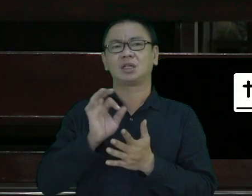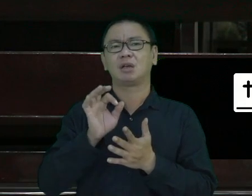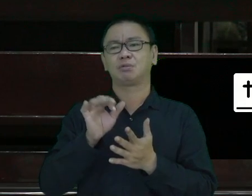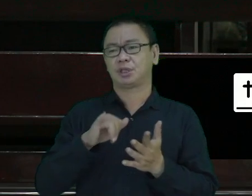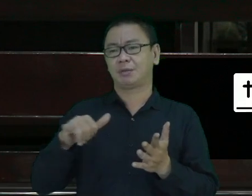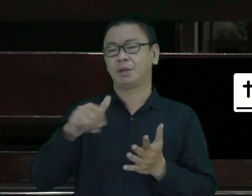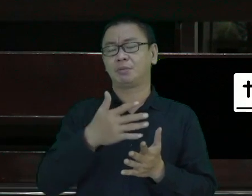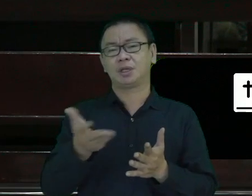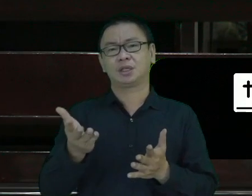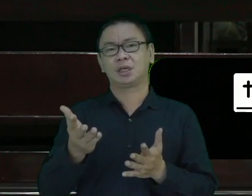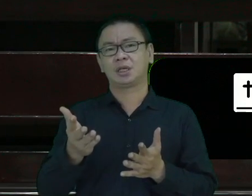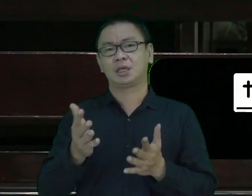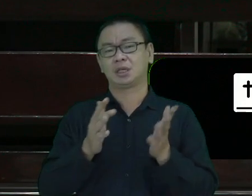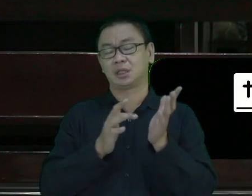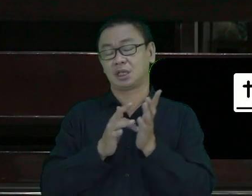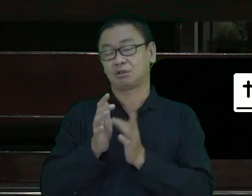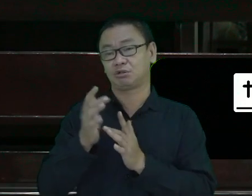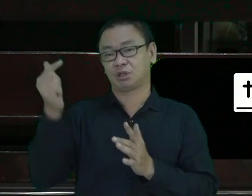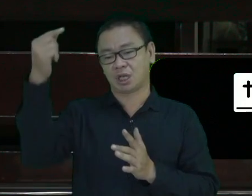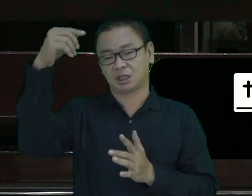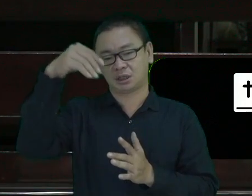mereka ketika Yesus datang ke situ.